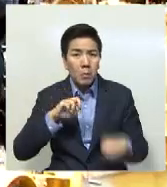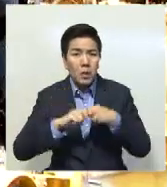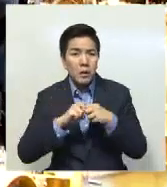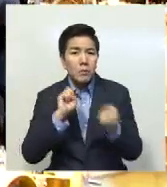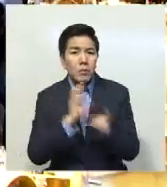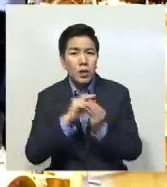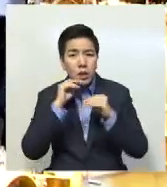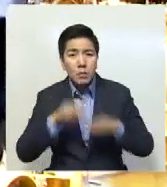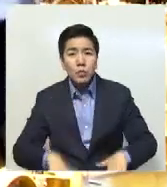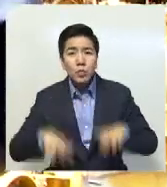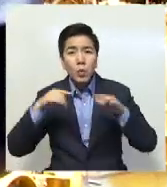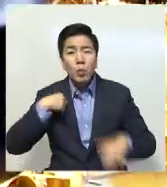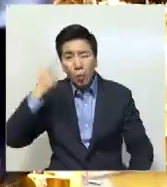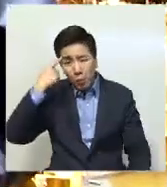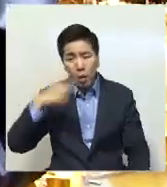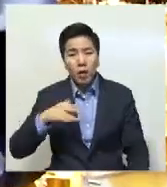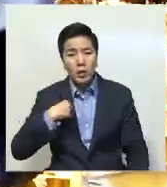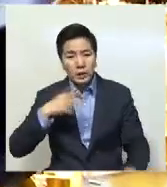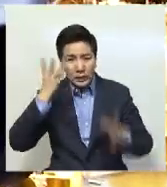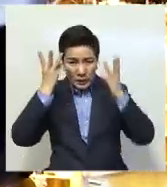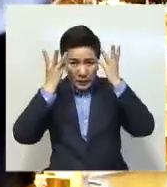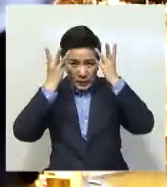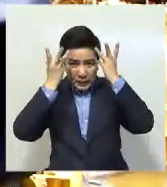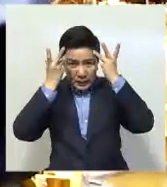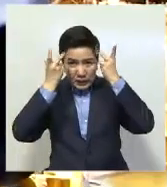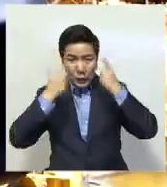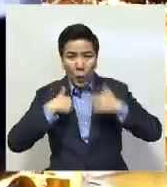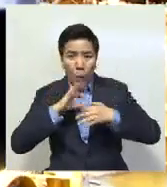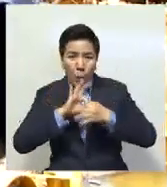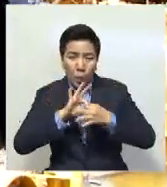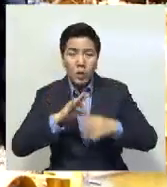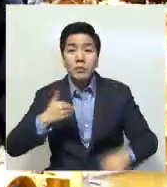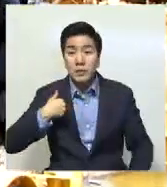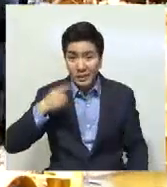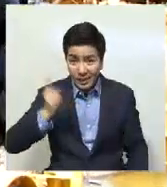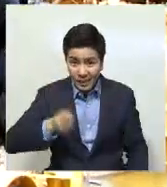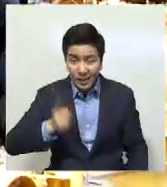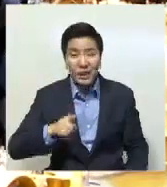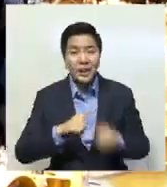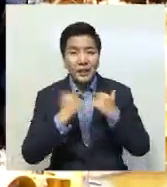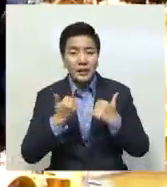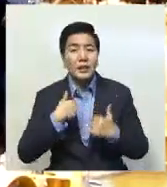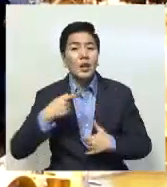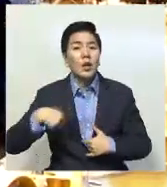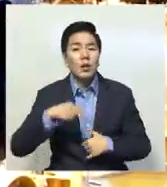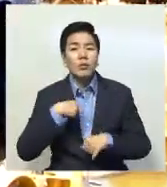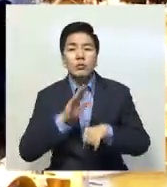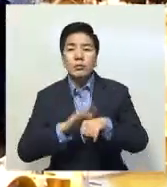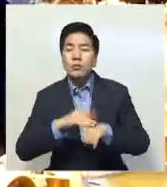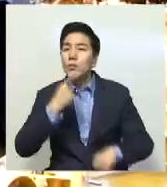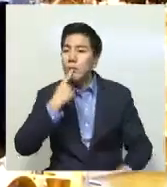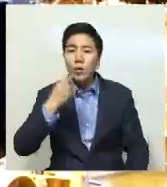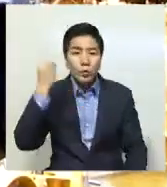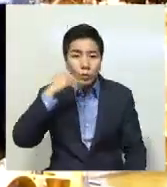ภัยมาแล้วเรื่องของน้ำท่วมความเครียดที่สะสมความกังวลที่มีขึ้นต้องมีขึ้นแน่นอนนะคะแต่ว่าสิ่งที่เราเน้นย้ำอยู่เสมอ